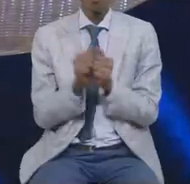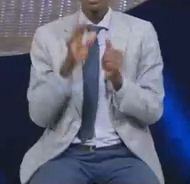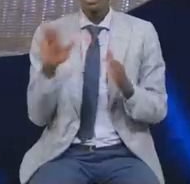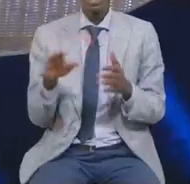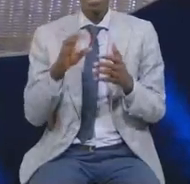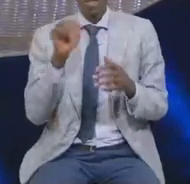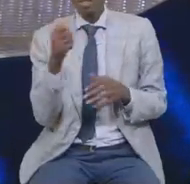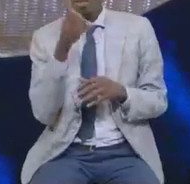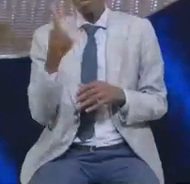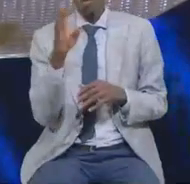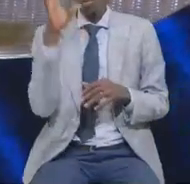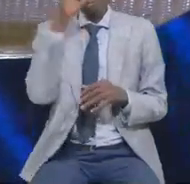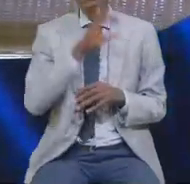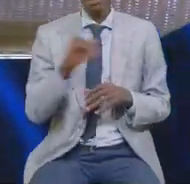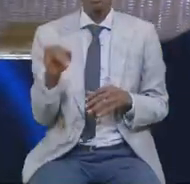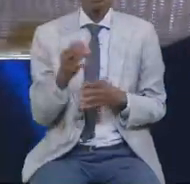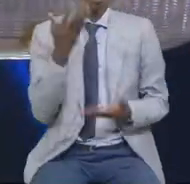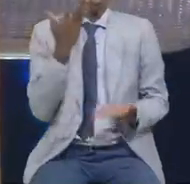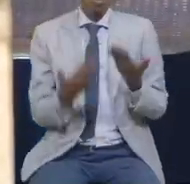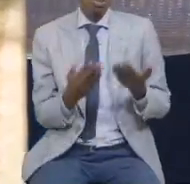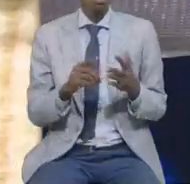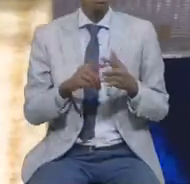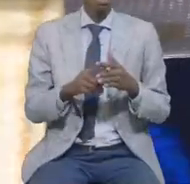exception. Ce peut commencer